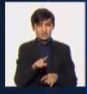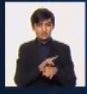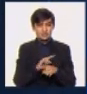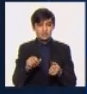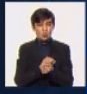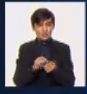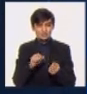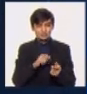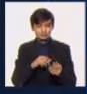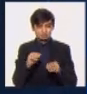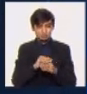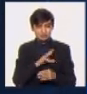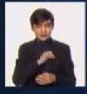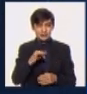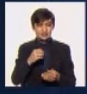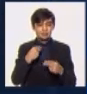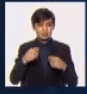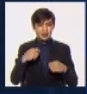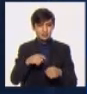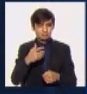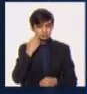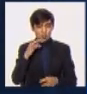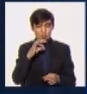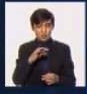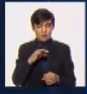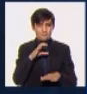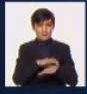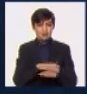құжат дайындау және сату бабы бойынша қылмыстық іс қозғалды.